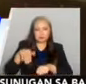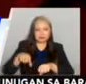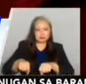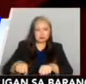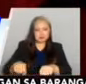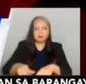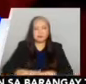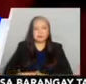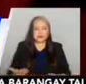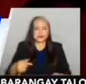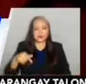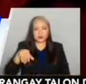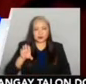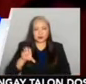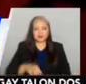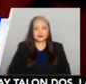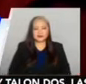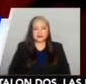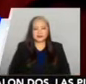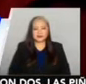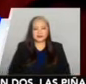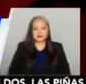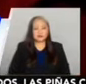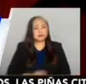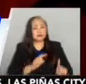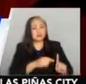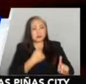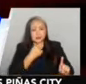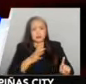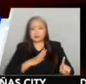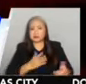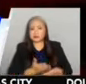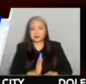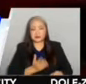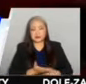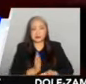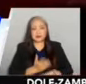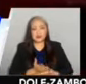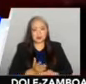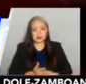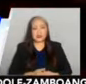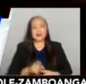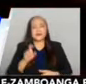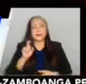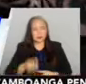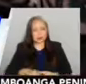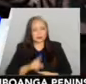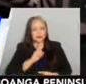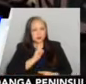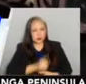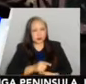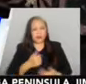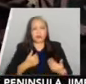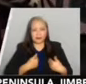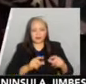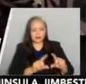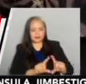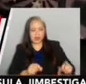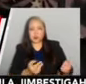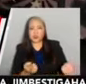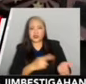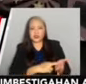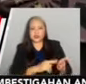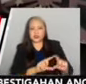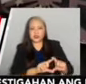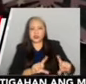City. Wala namang problema riyan ang tricycle driver na si Danny. Dapat daw masiguro na lahat ay may plaka na. Para sa akin kasi,